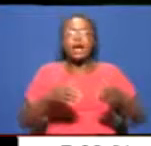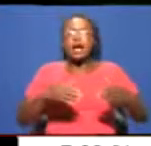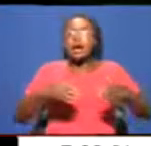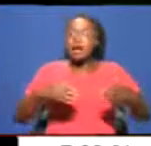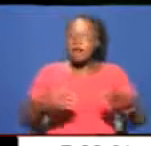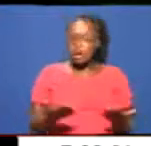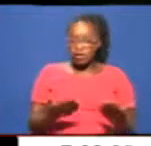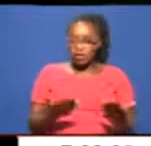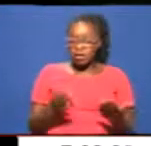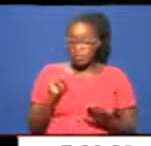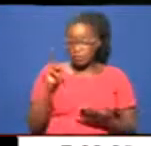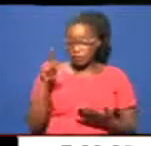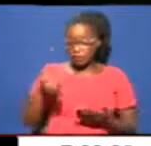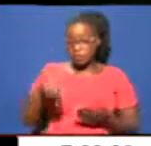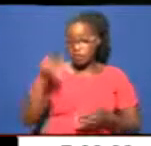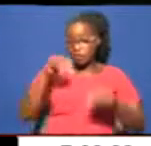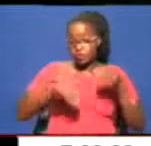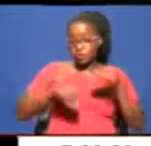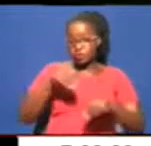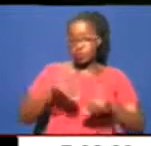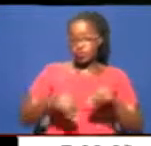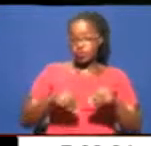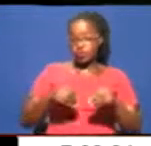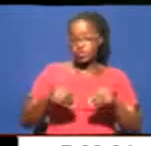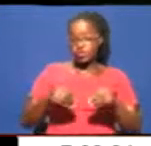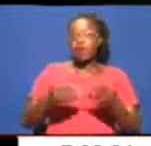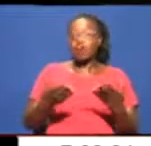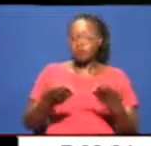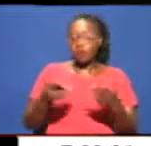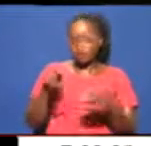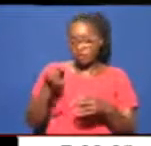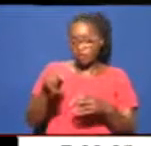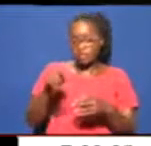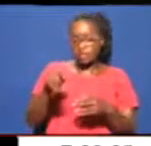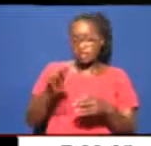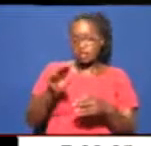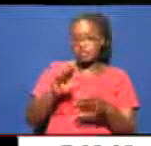watakapopiga kura kuhusiana na mapendekezo kwenye mswada huo. Kwako Robi.